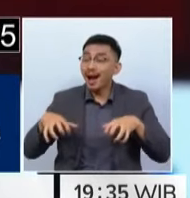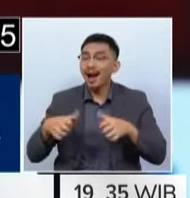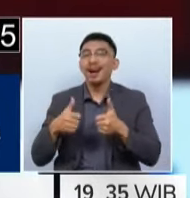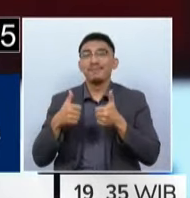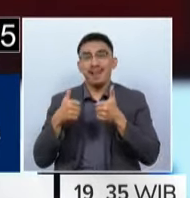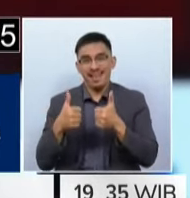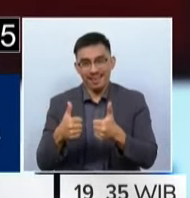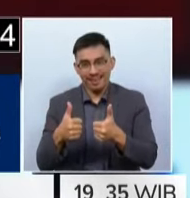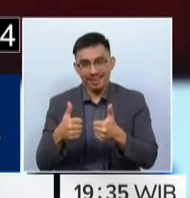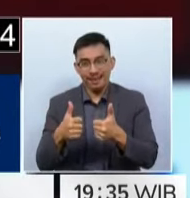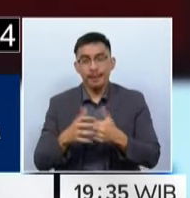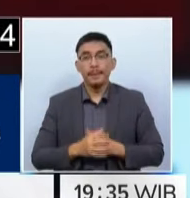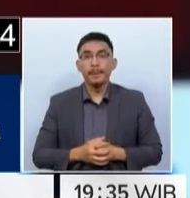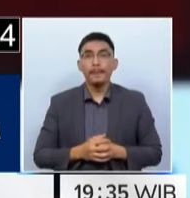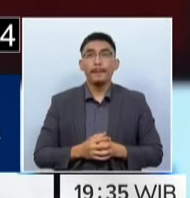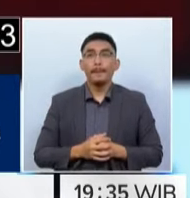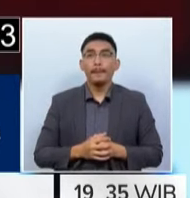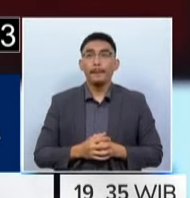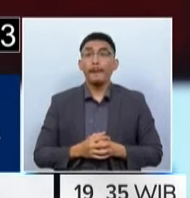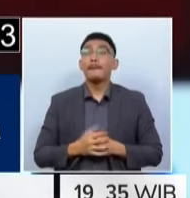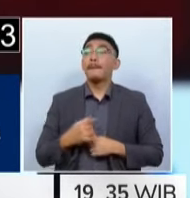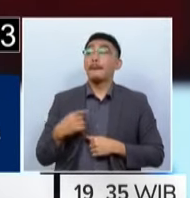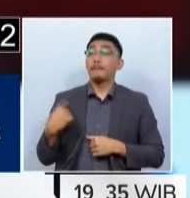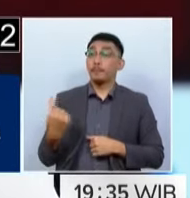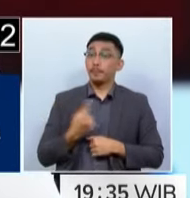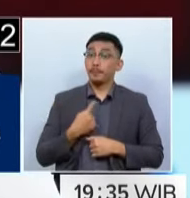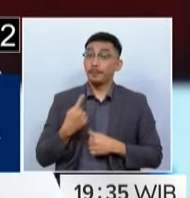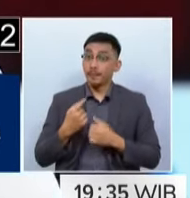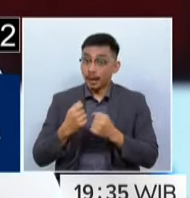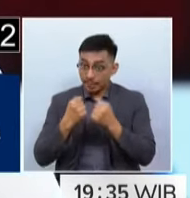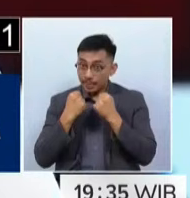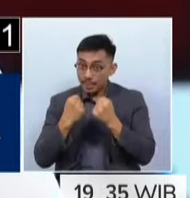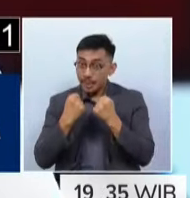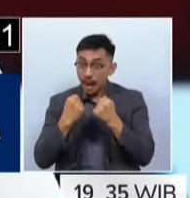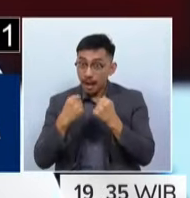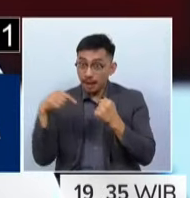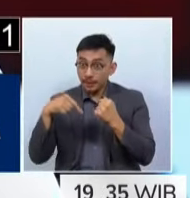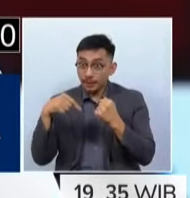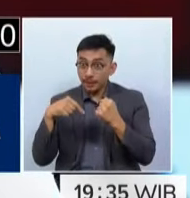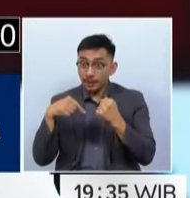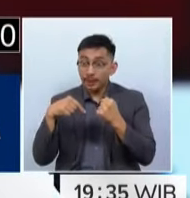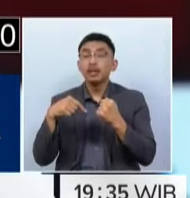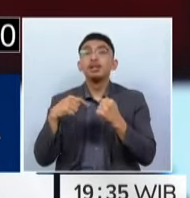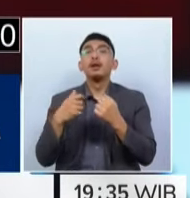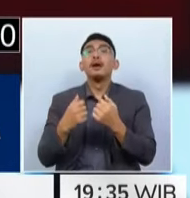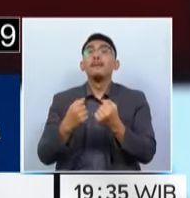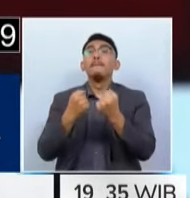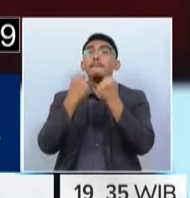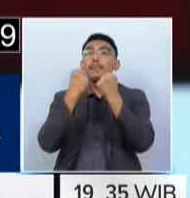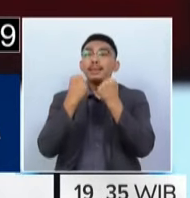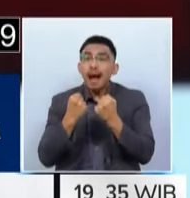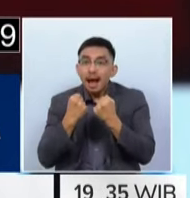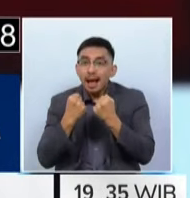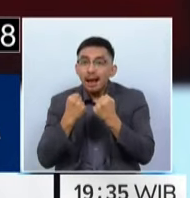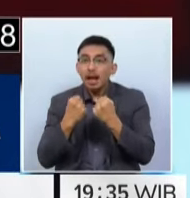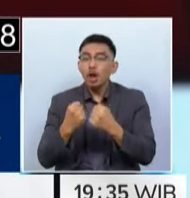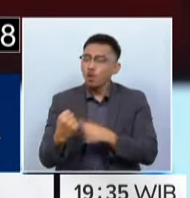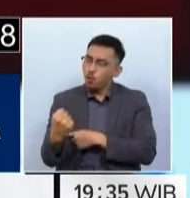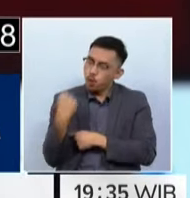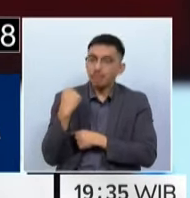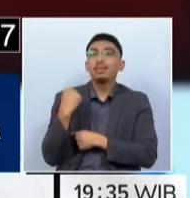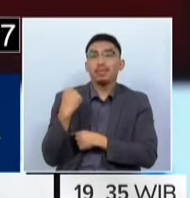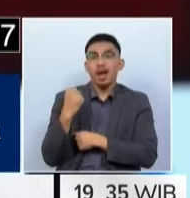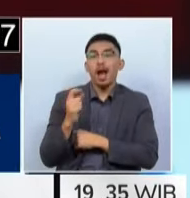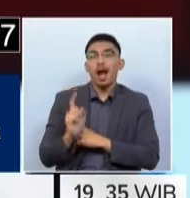sekalian kita bertekad harus punya pertahanan yang kuat